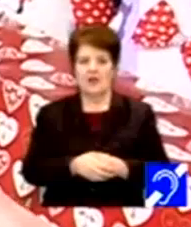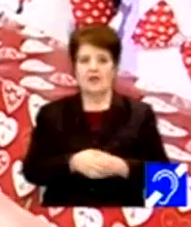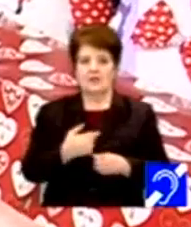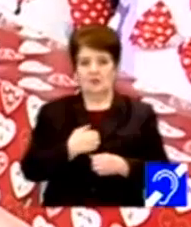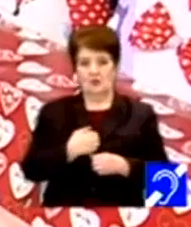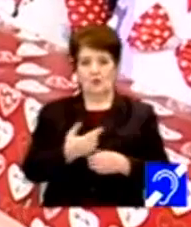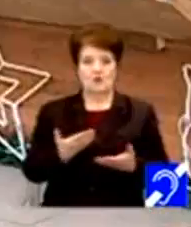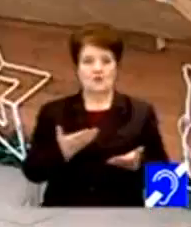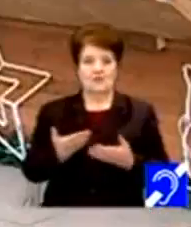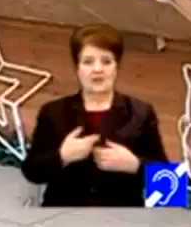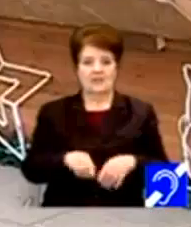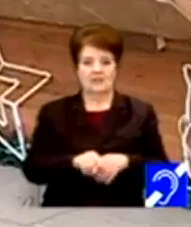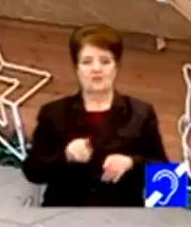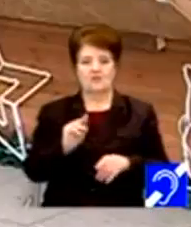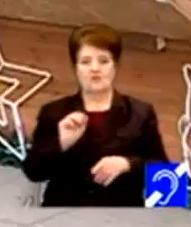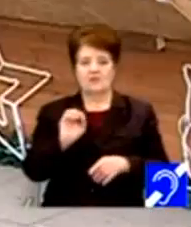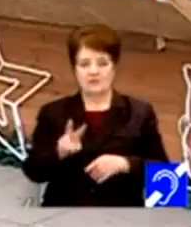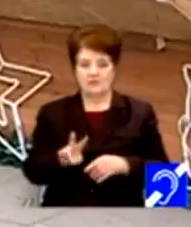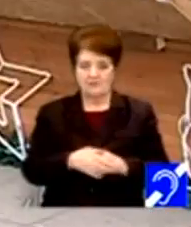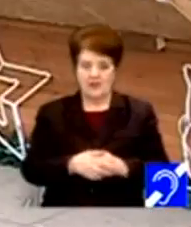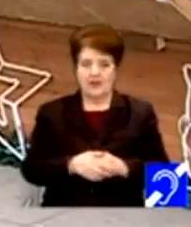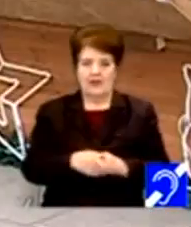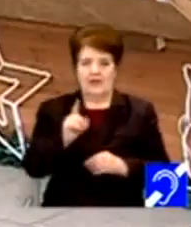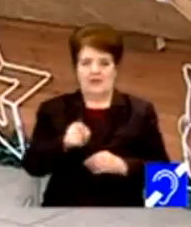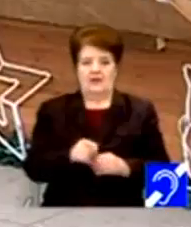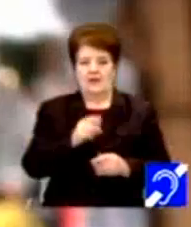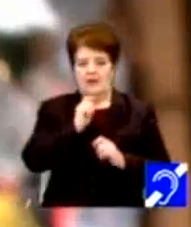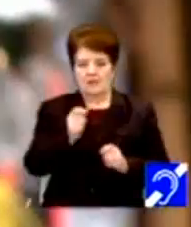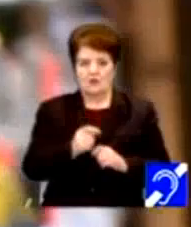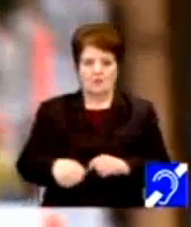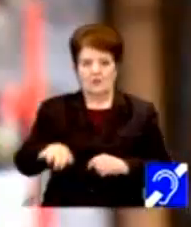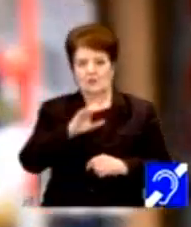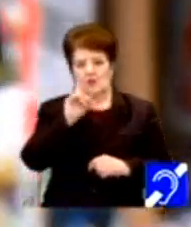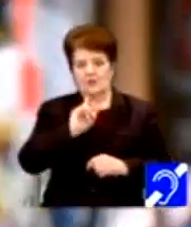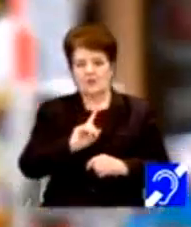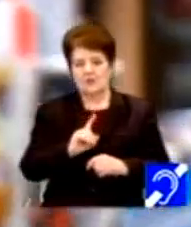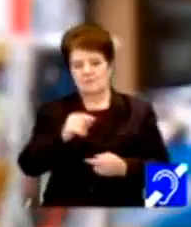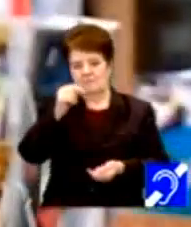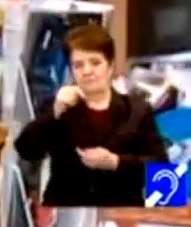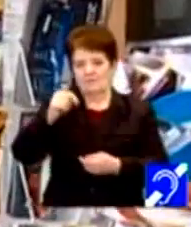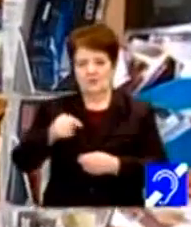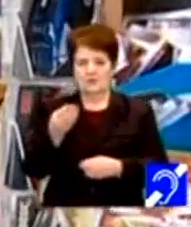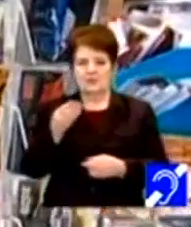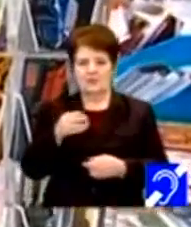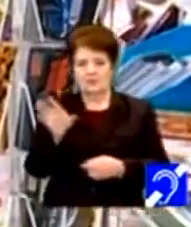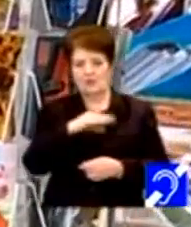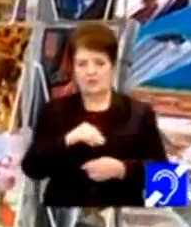și noi ceva de genul ăsta. Comercianții au scos pe tarabe cadouri pentru toate gusturile și toate buzunarele.